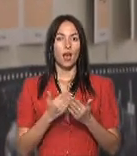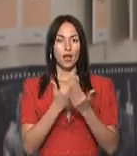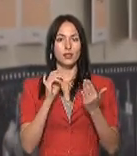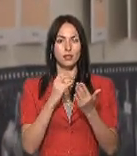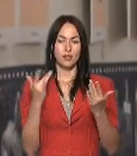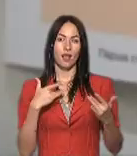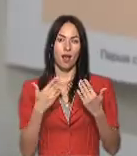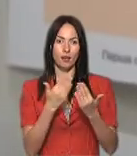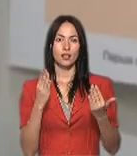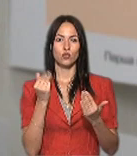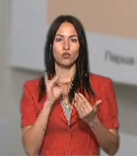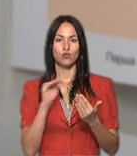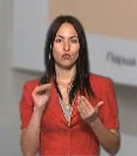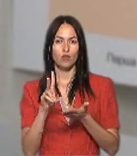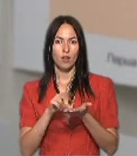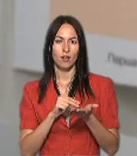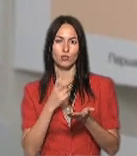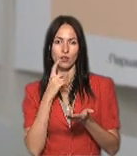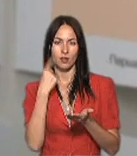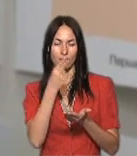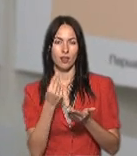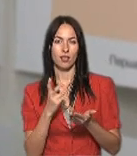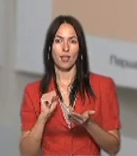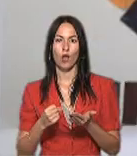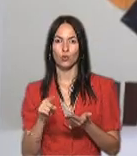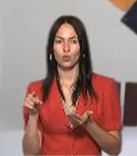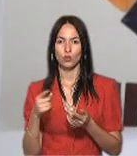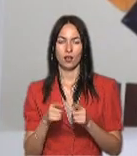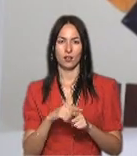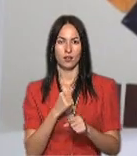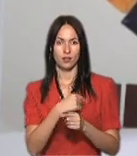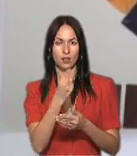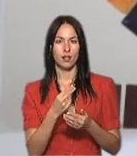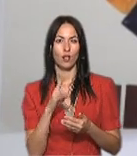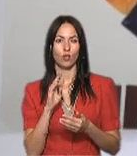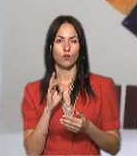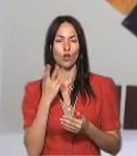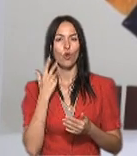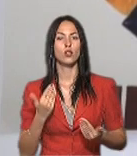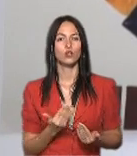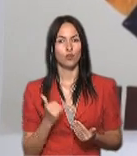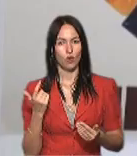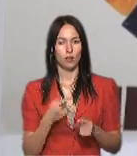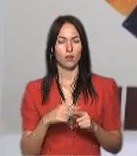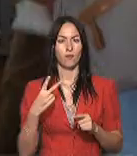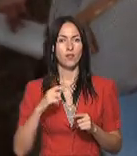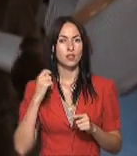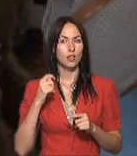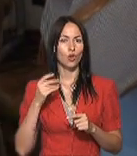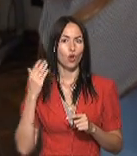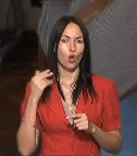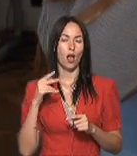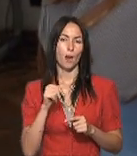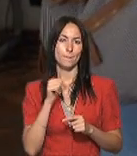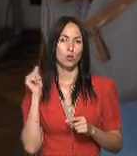та шаржі на друзів, які малював Довженко, коли жив у Харкові. Це було у 20-х роках минулого століття. Про цей факт з